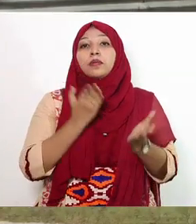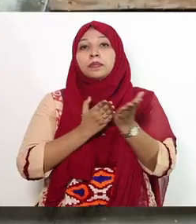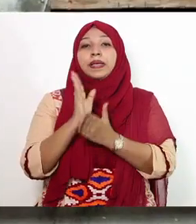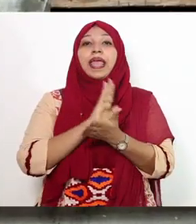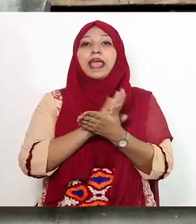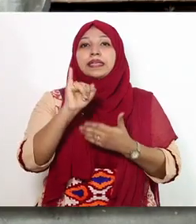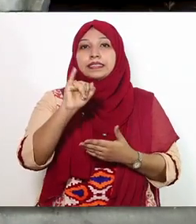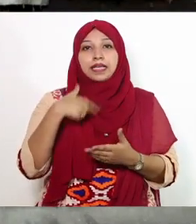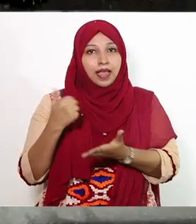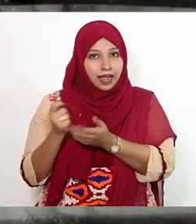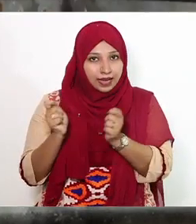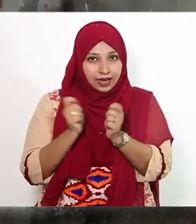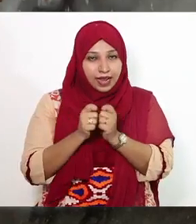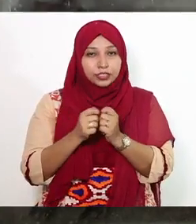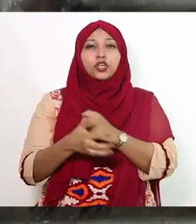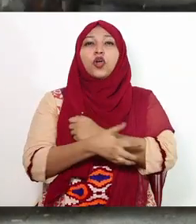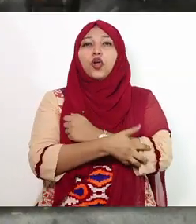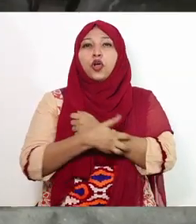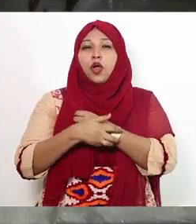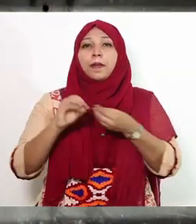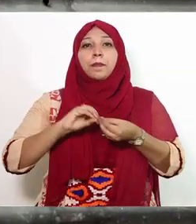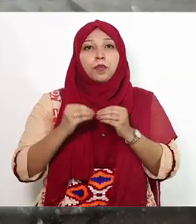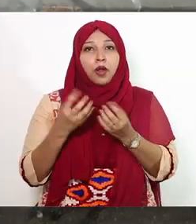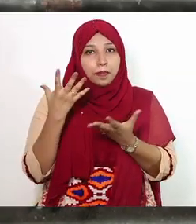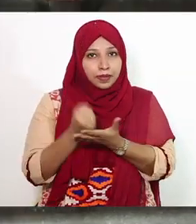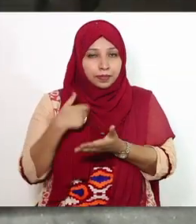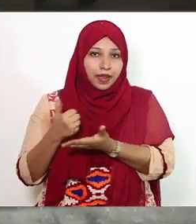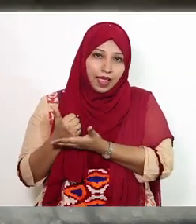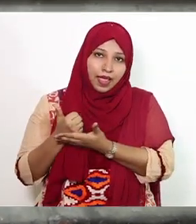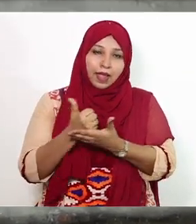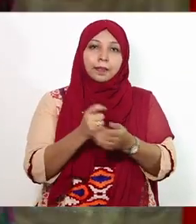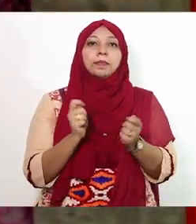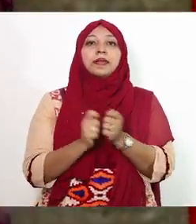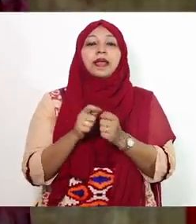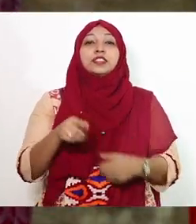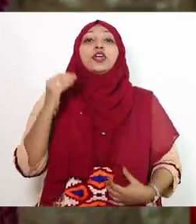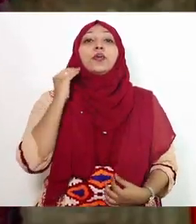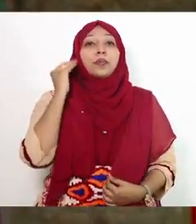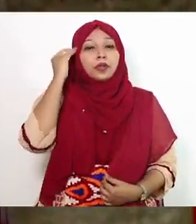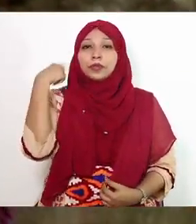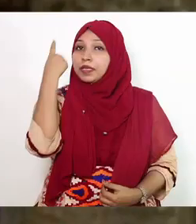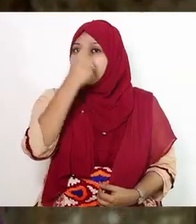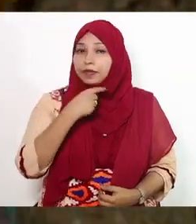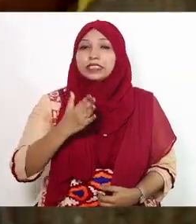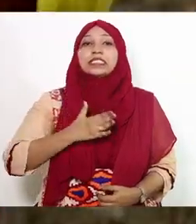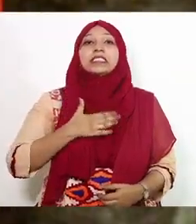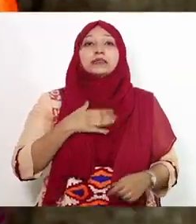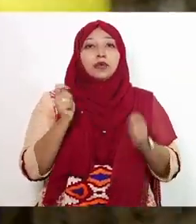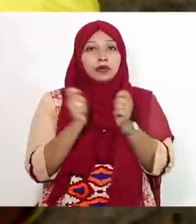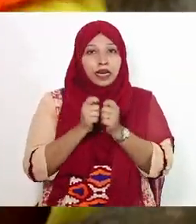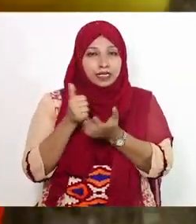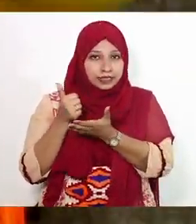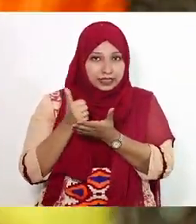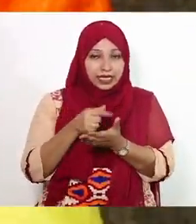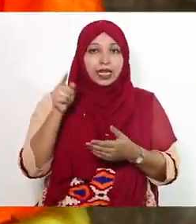যখন হ্যান্ডিক্যাপ ইন্টারন্যাশনাল হিউম্যানিটি অ্যান্ড ইনক্লুশনের পভার্টি গ্র্যাজুয়েশন প্রকল্পে প্রতিবন্ধী ব্যক্তিদের পুনর্বাসন সহায়তার